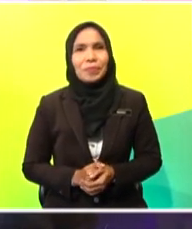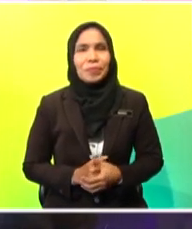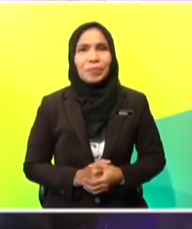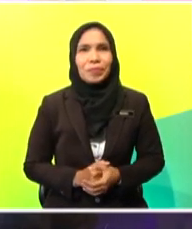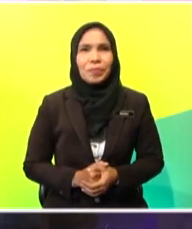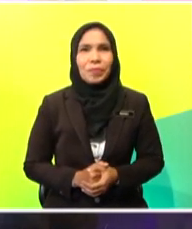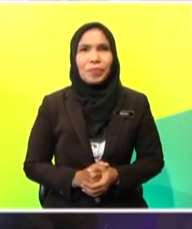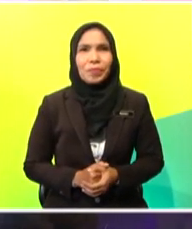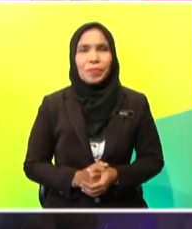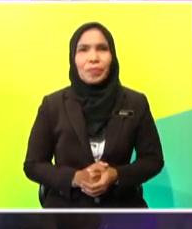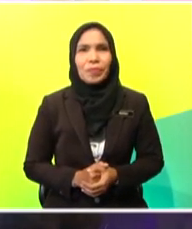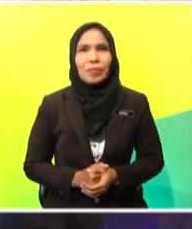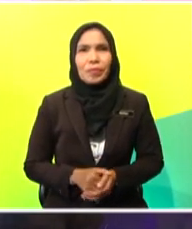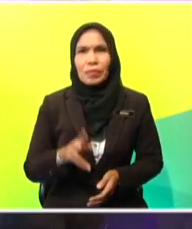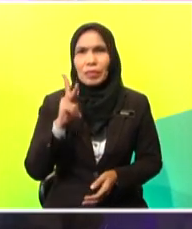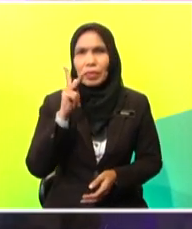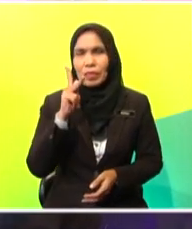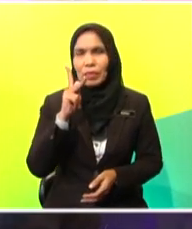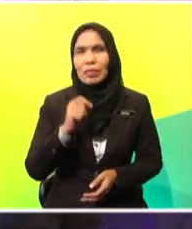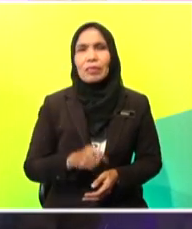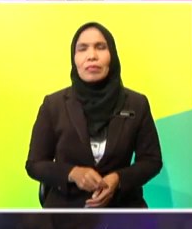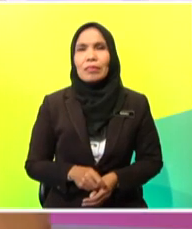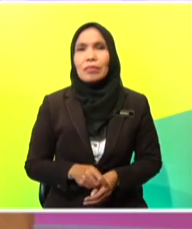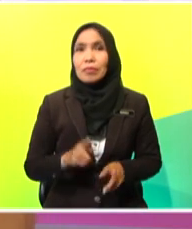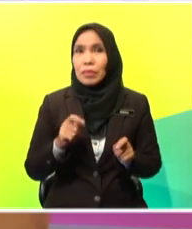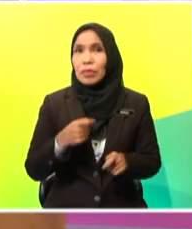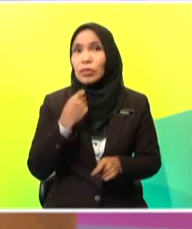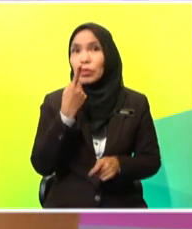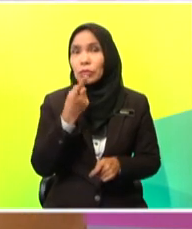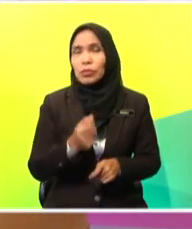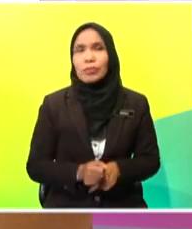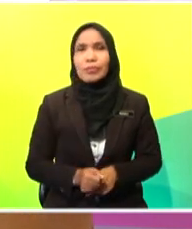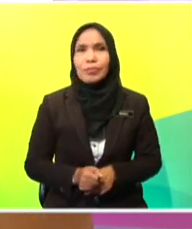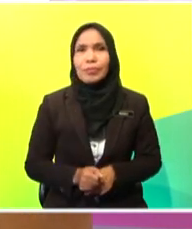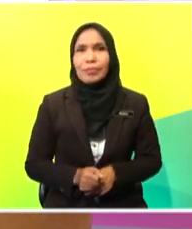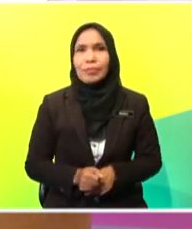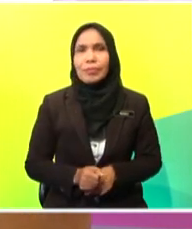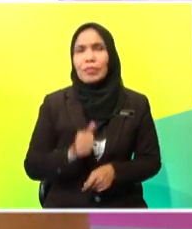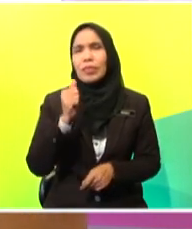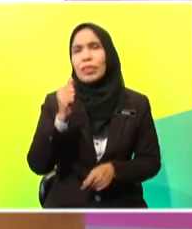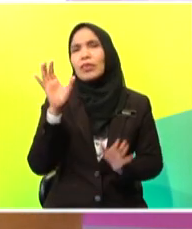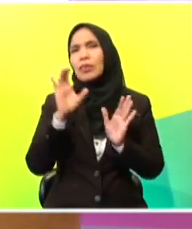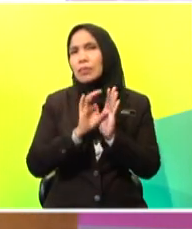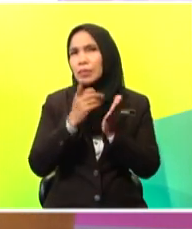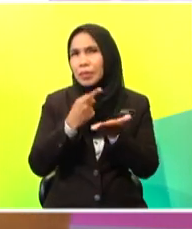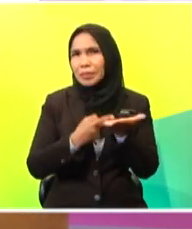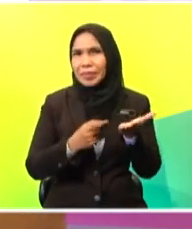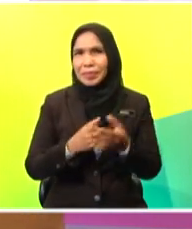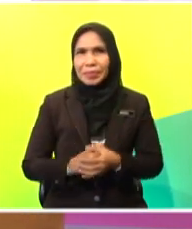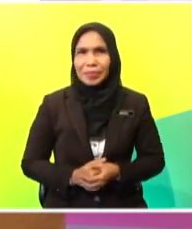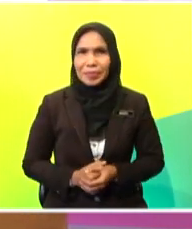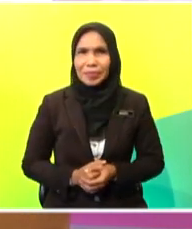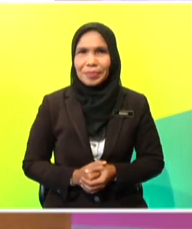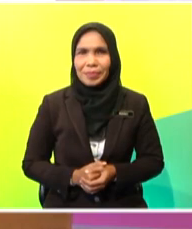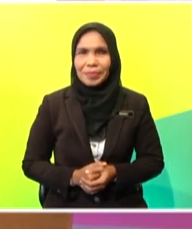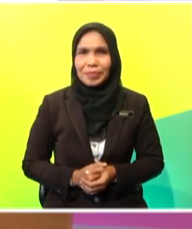kakinya kena sebut Oke contoh nih karena sebut gambar apel amunisi nampak aki